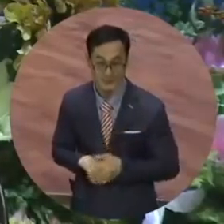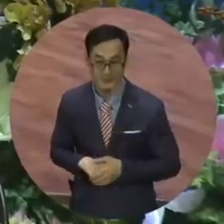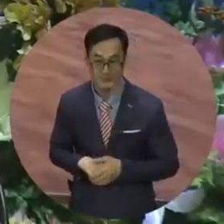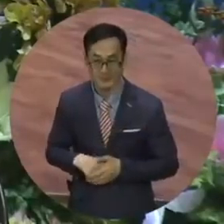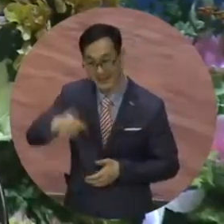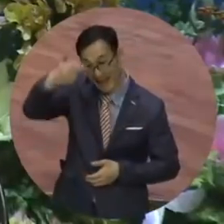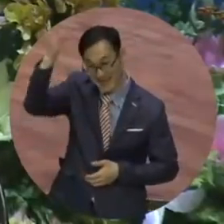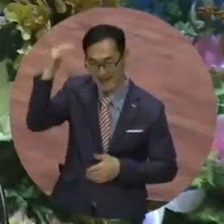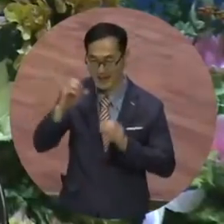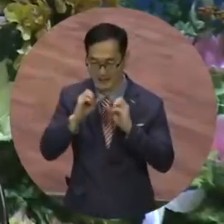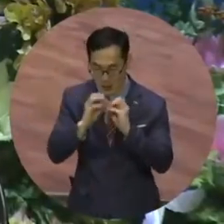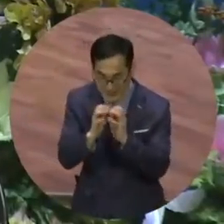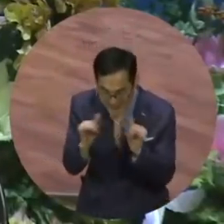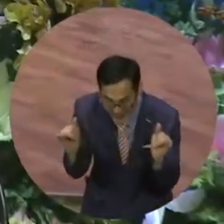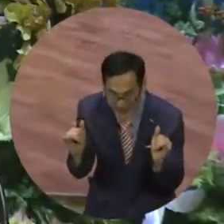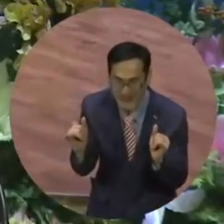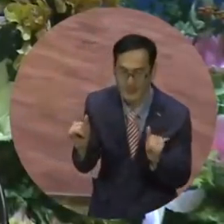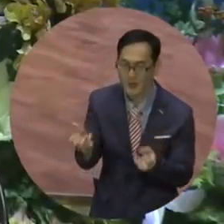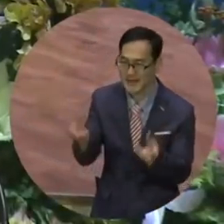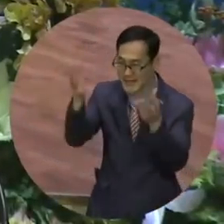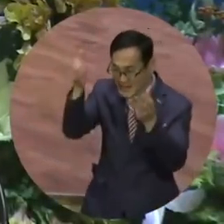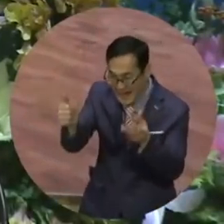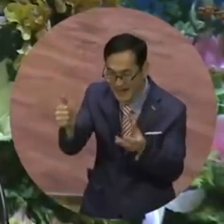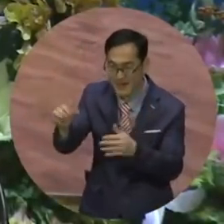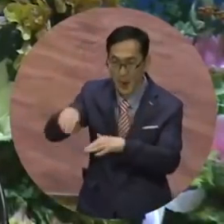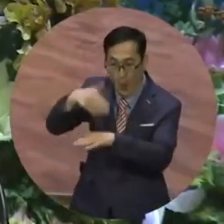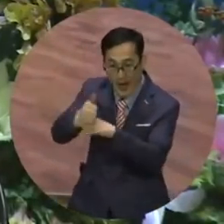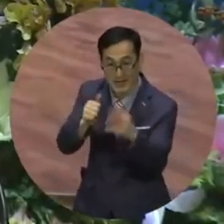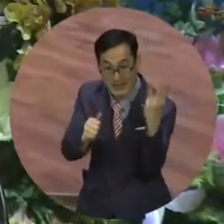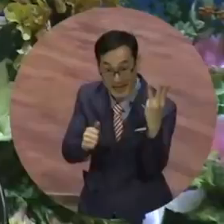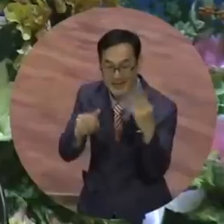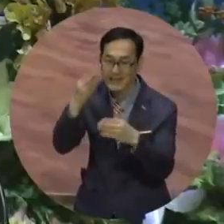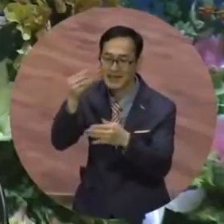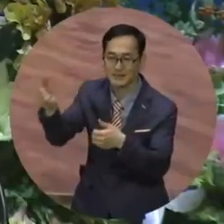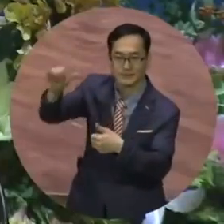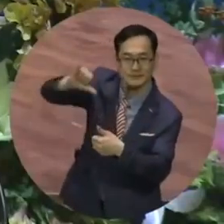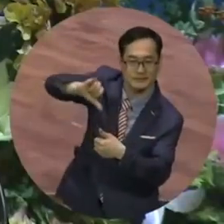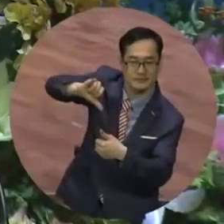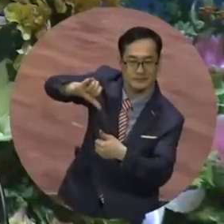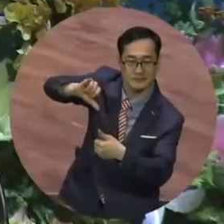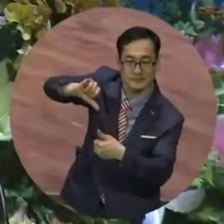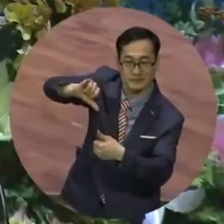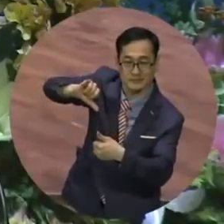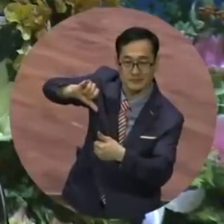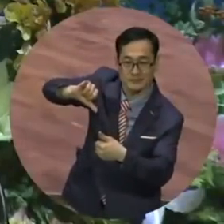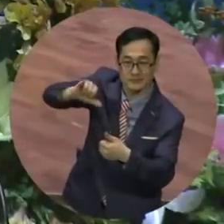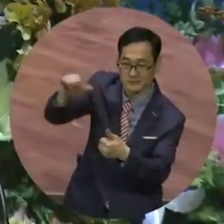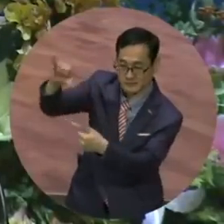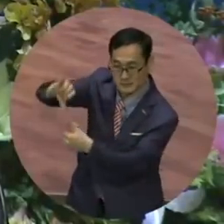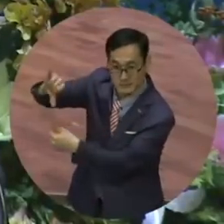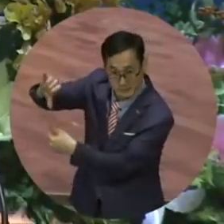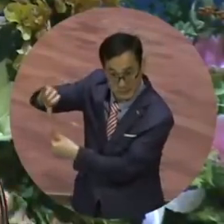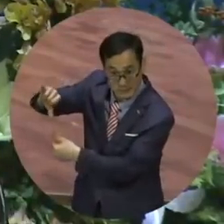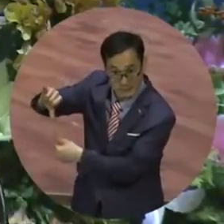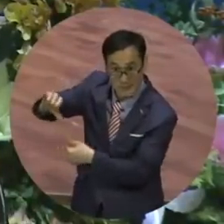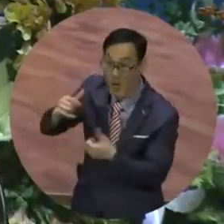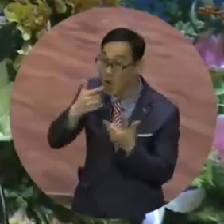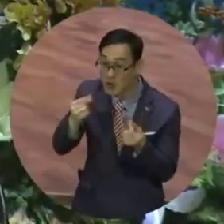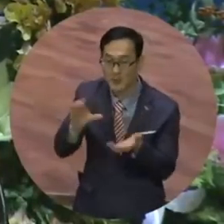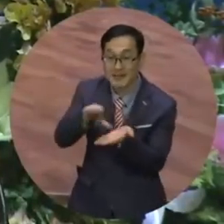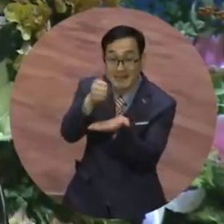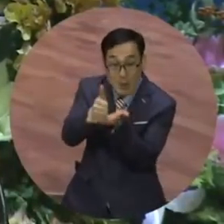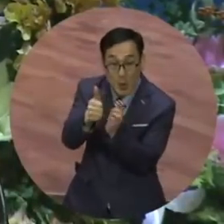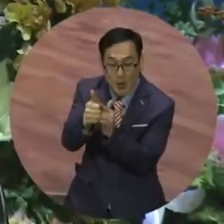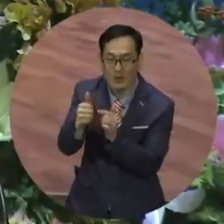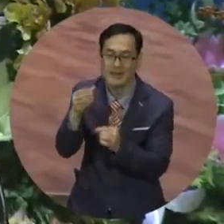선지자, 제사장, 왕이 되려고 그러면 기름을 부음 받아야 돼요. 그래서 기름 부음 받은 자라. 그래서 이 예수님께서 이 땅에 오셔서 뭘